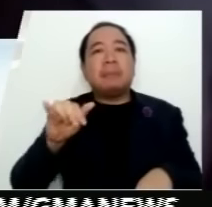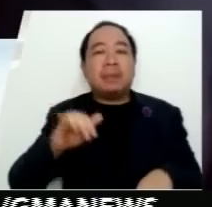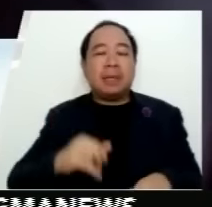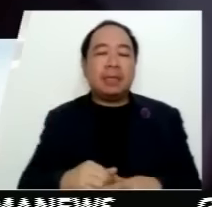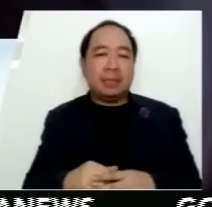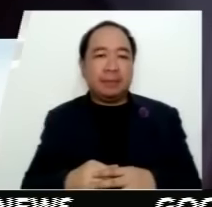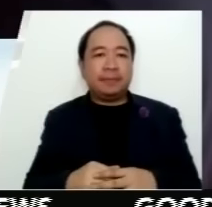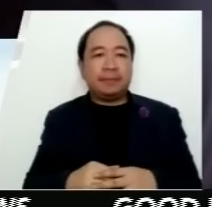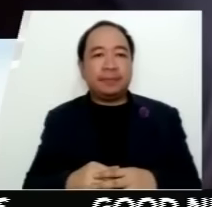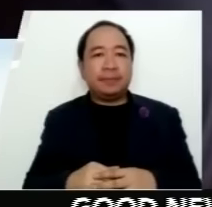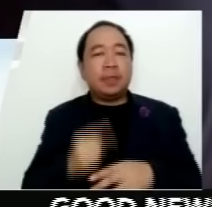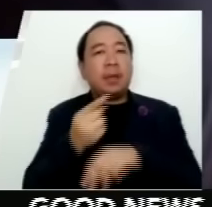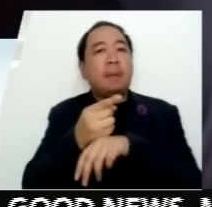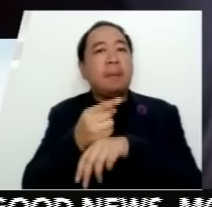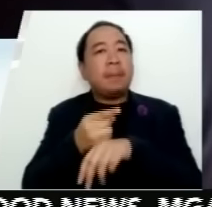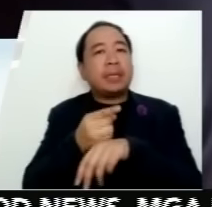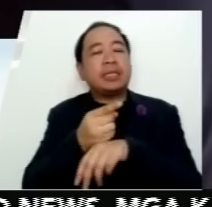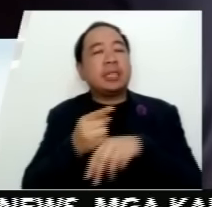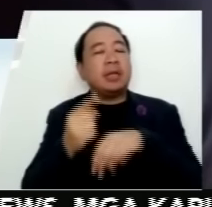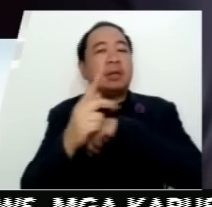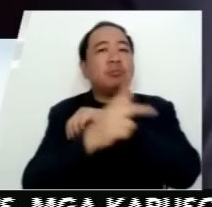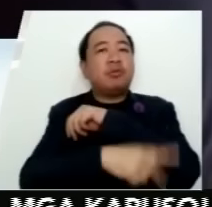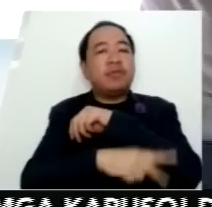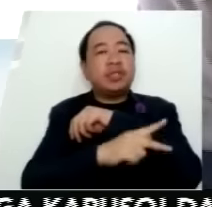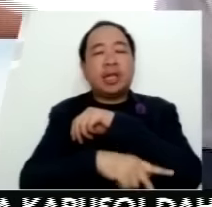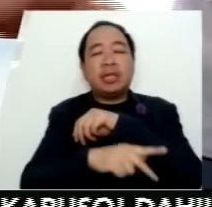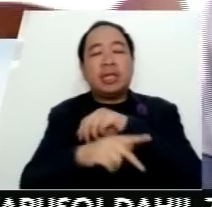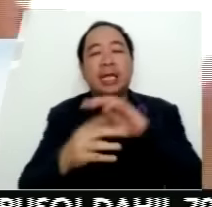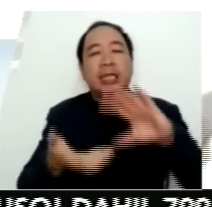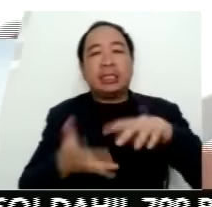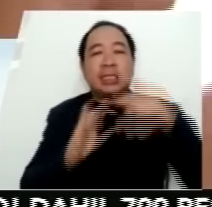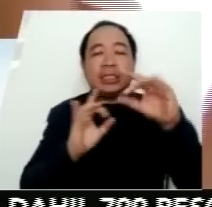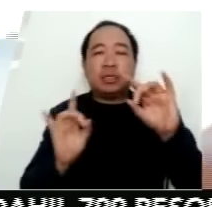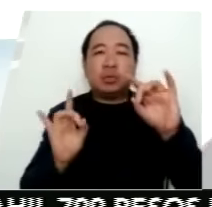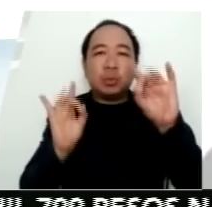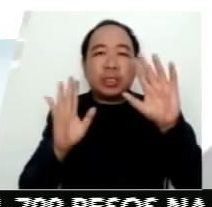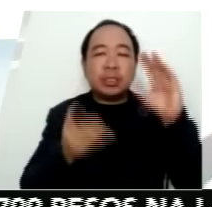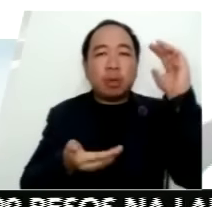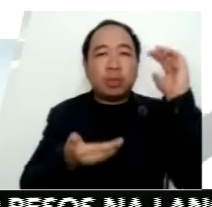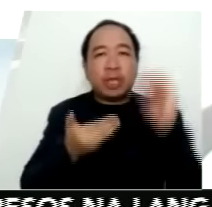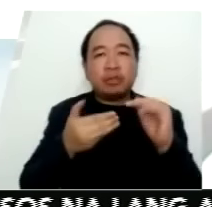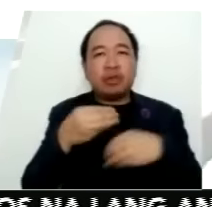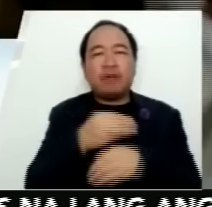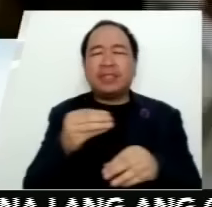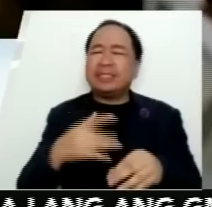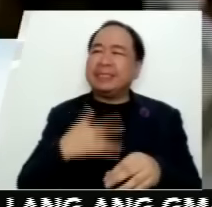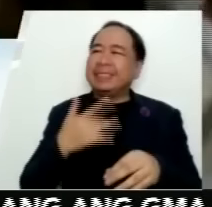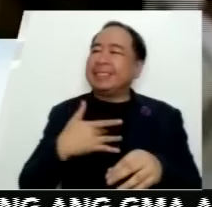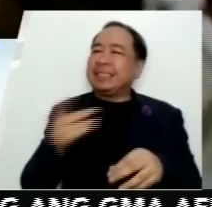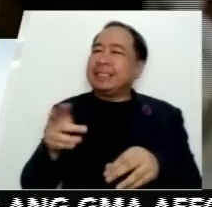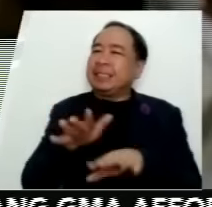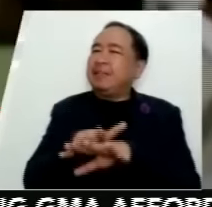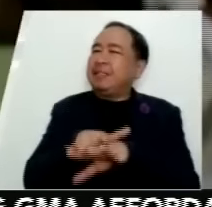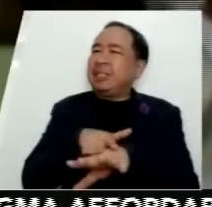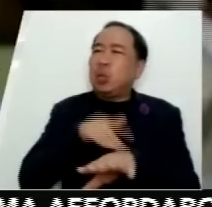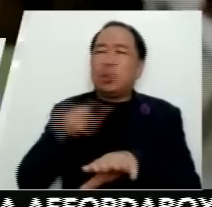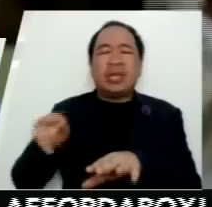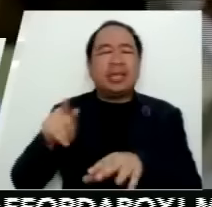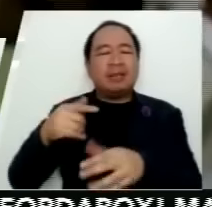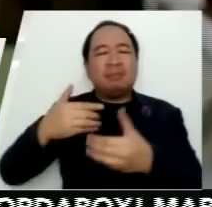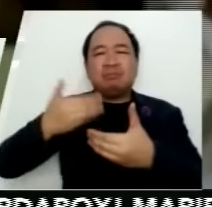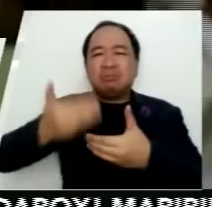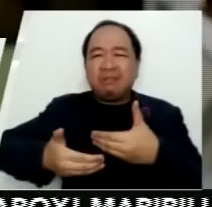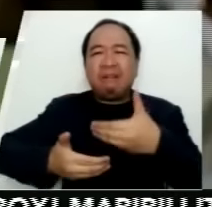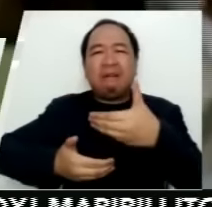Bataan Provincial Disaster Risk Reduction and Management Office nababagalan daw sa takbo ng operasyon. I would like it to be a little